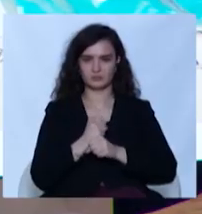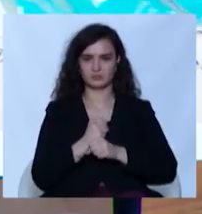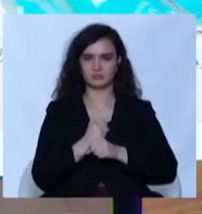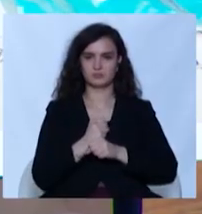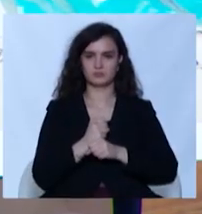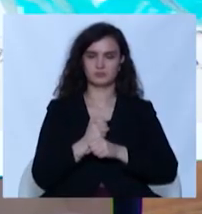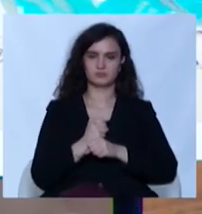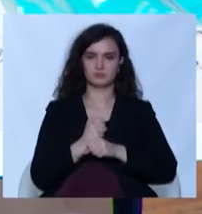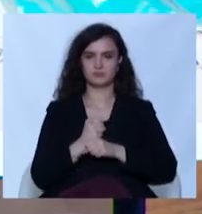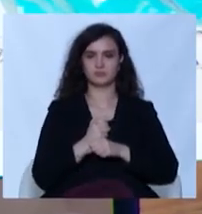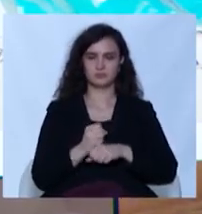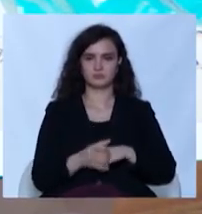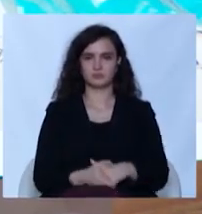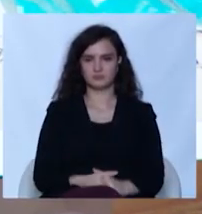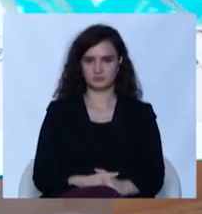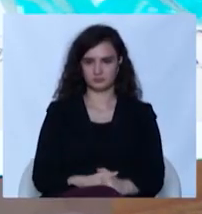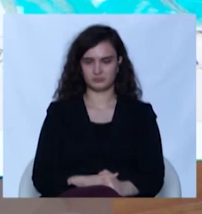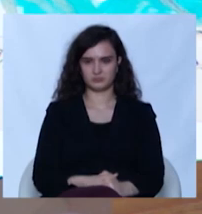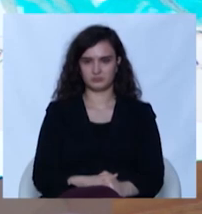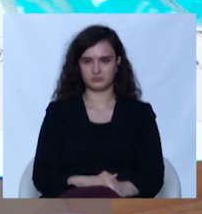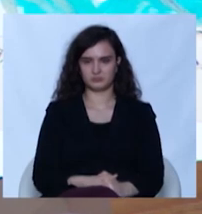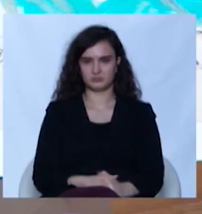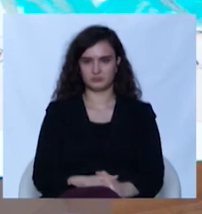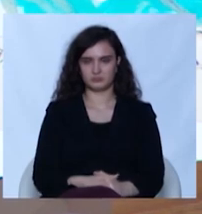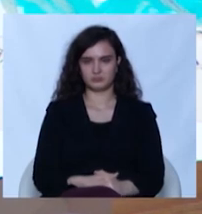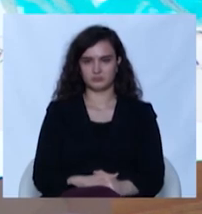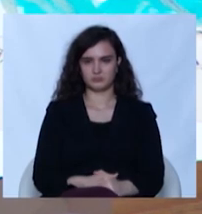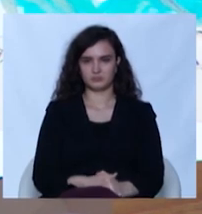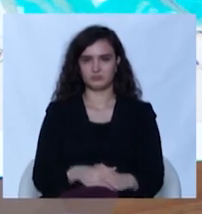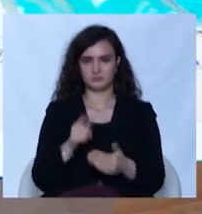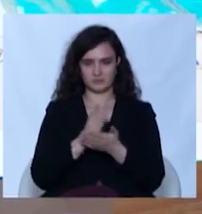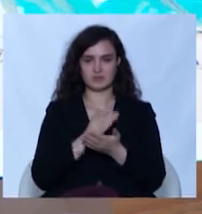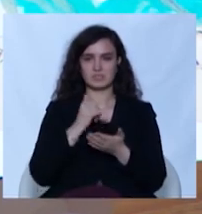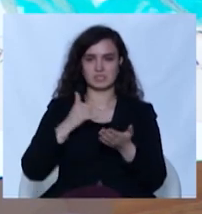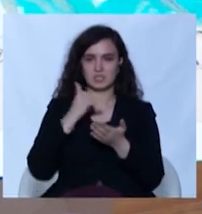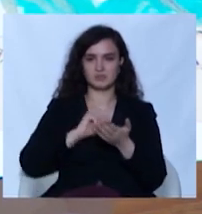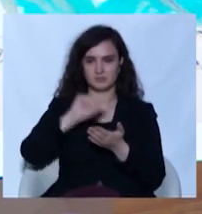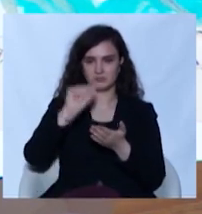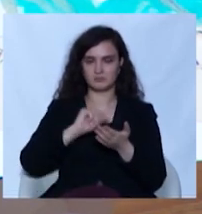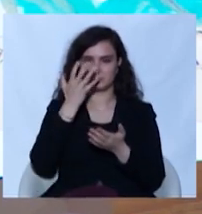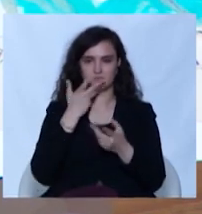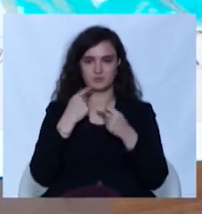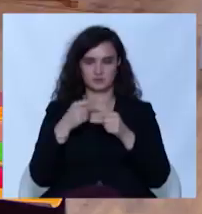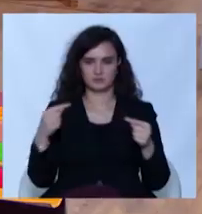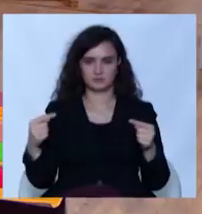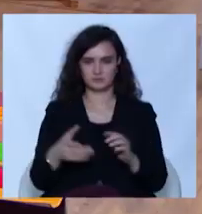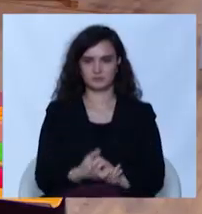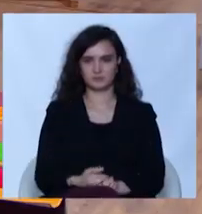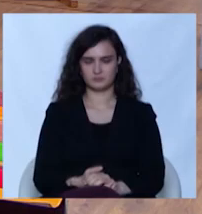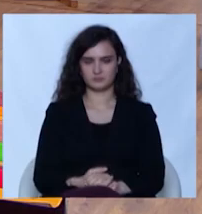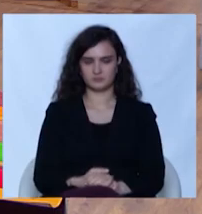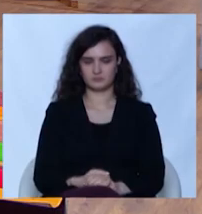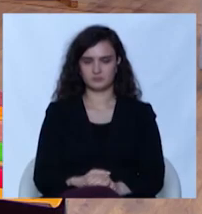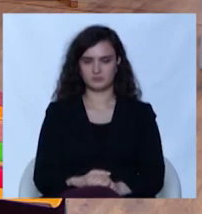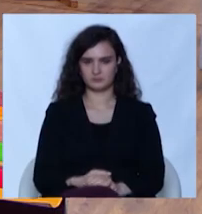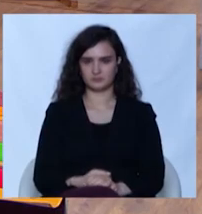მოგინდებათ. 1 წუთი. ახლა მე მაქვს აქ პასტელები და ვიღებ სხვადასხვა პასტელს და ერთმანეთში ესე